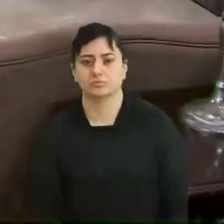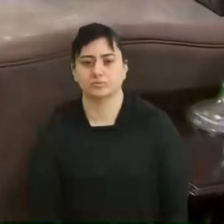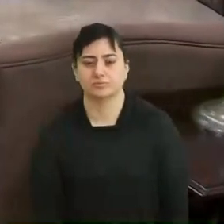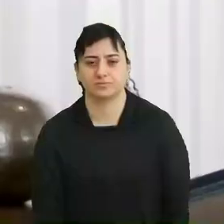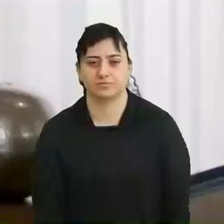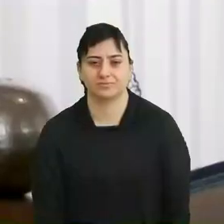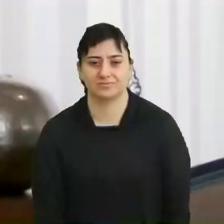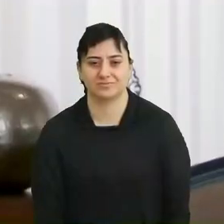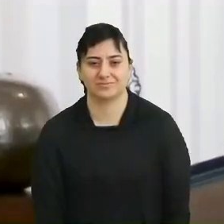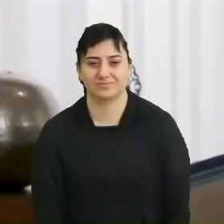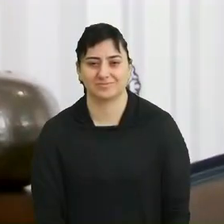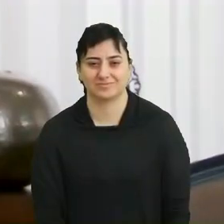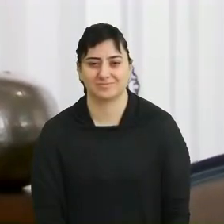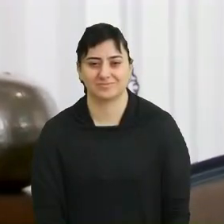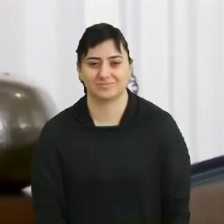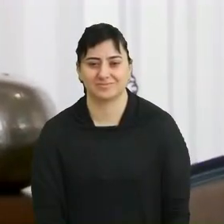gibi çıktı salondan.